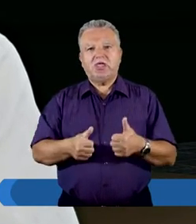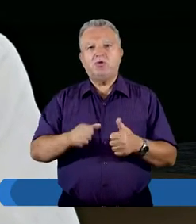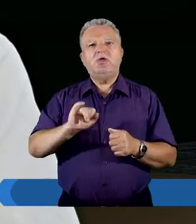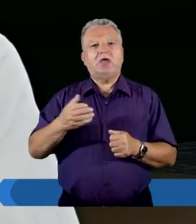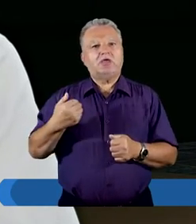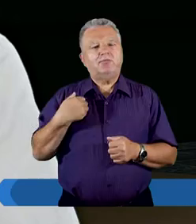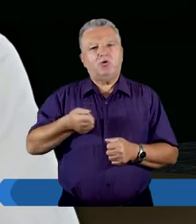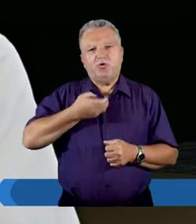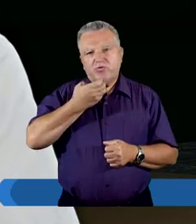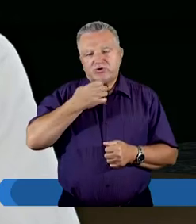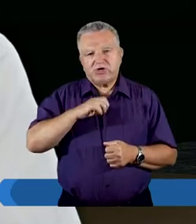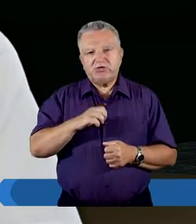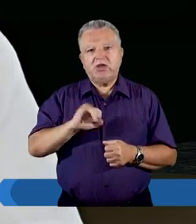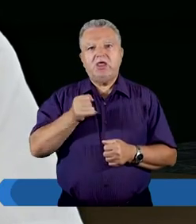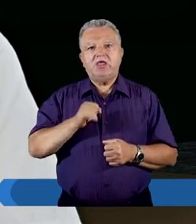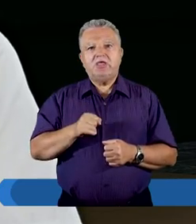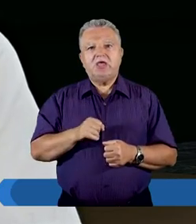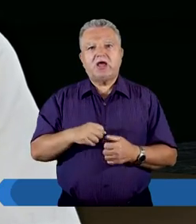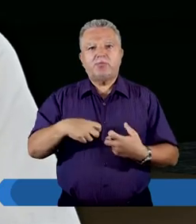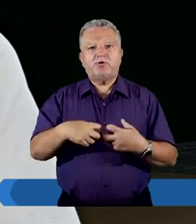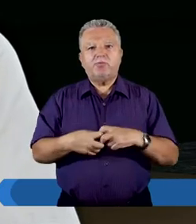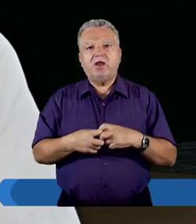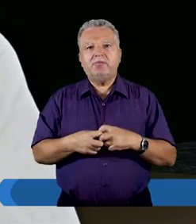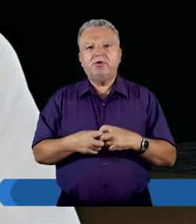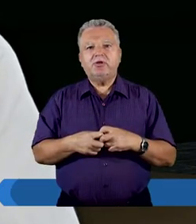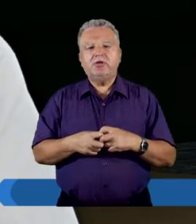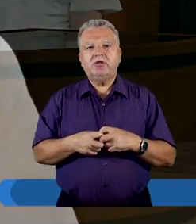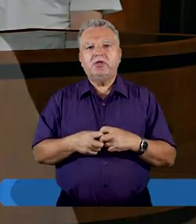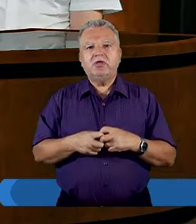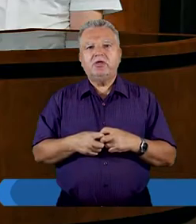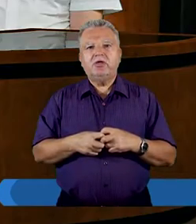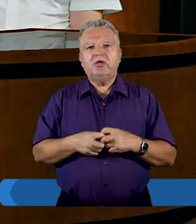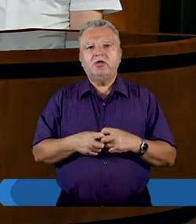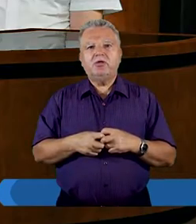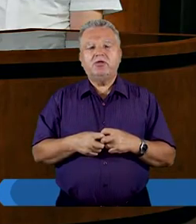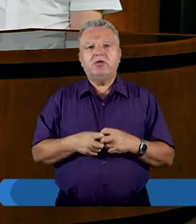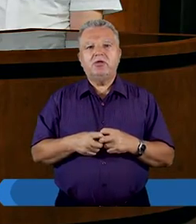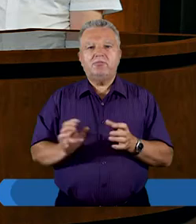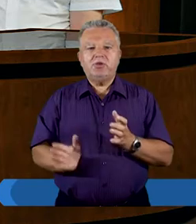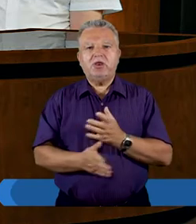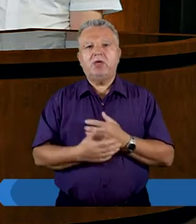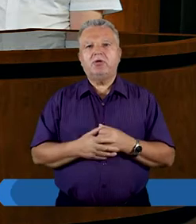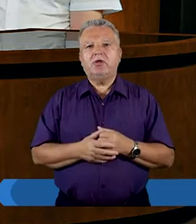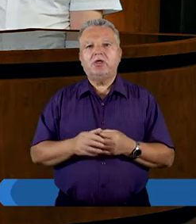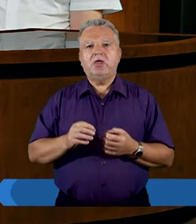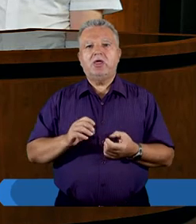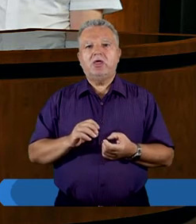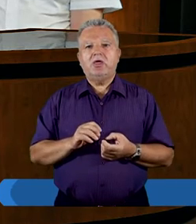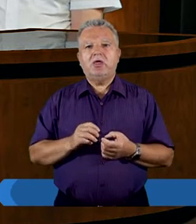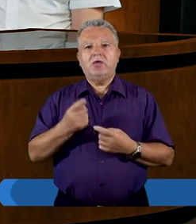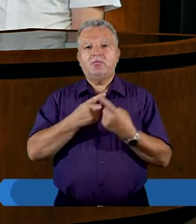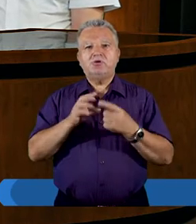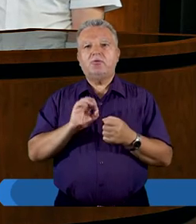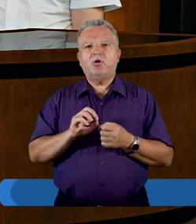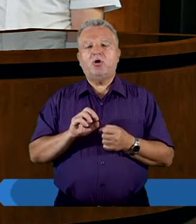doświadczenia nieszczęścia wpłynęły na to, jak odbierał to szczęście na koniec? Kiedy myślę o tej treści, myślałem jeszcze o